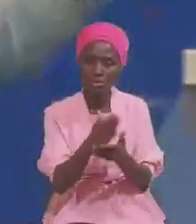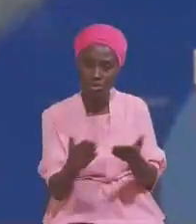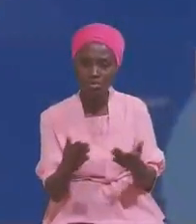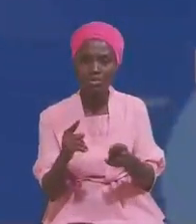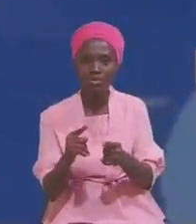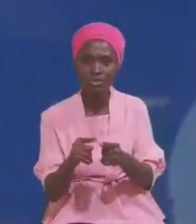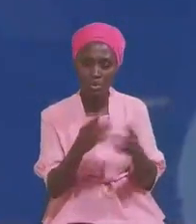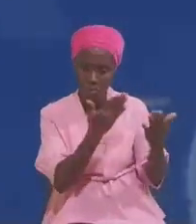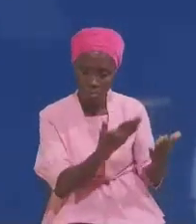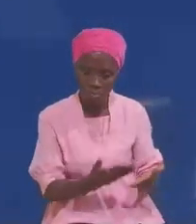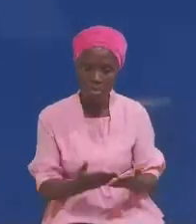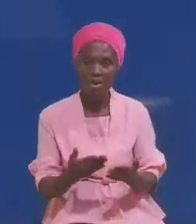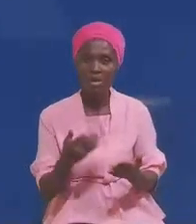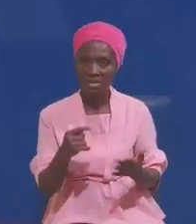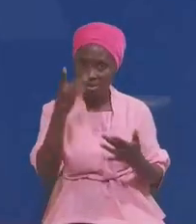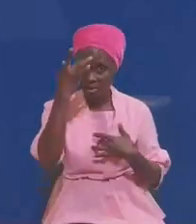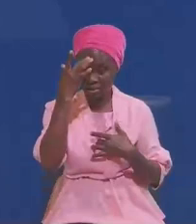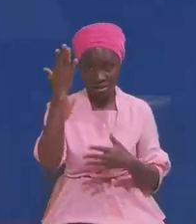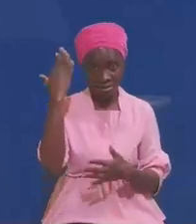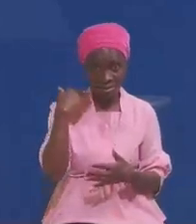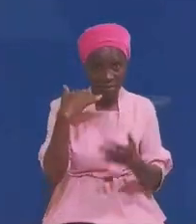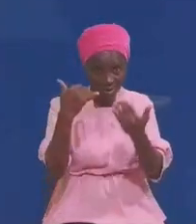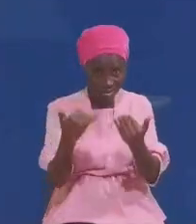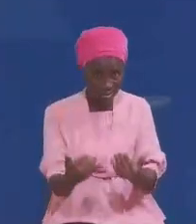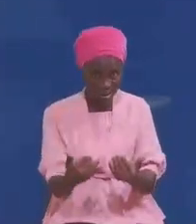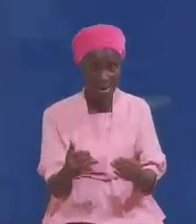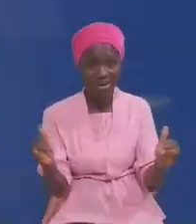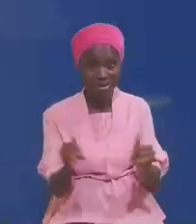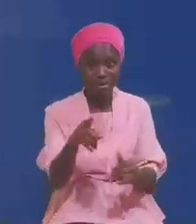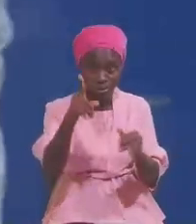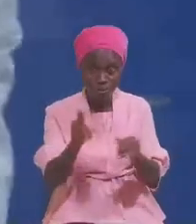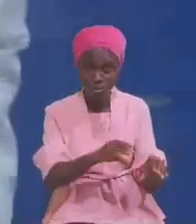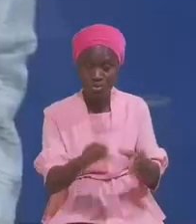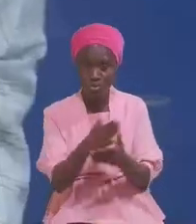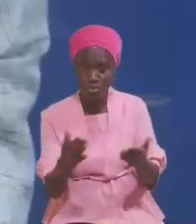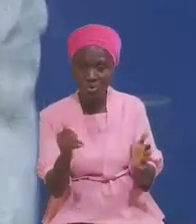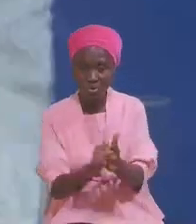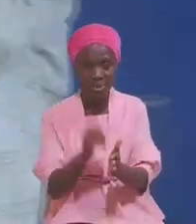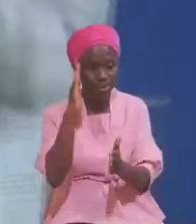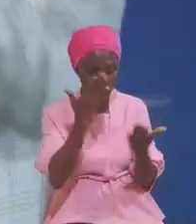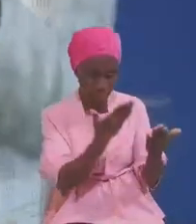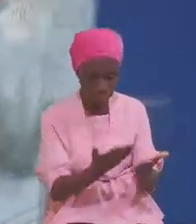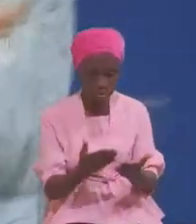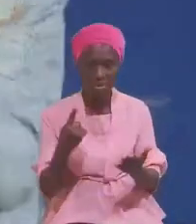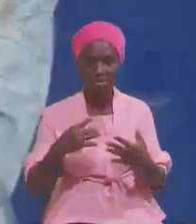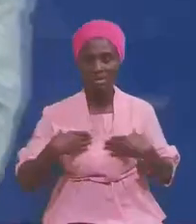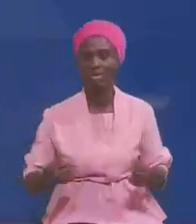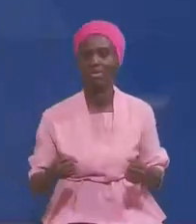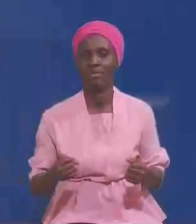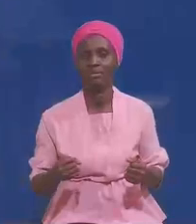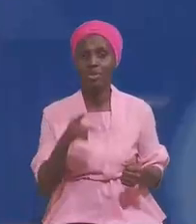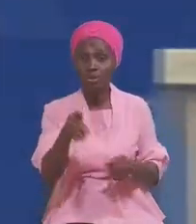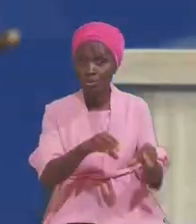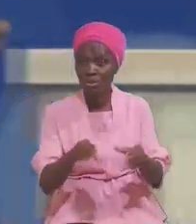Vous avez fait quelque chose pour amener la maladie. Et vous devez faire quelque chose pour amener la guérison. Vous avez fait quelque